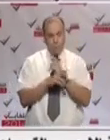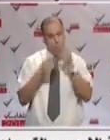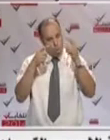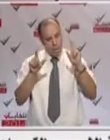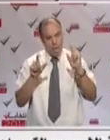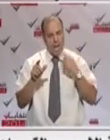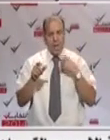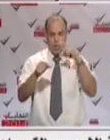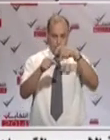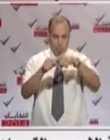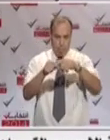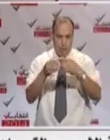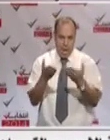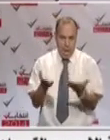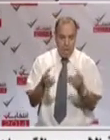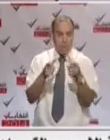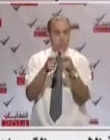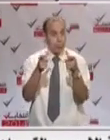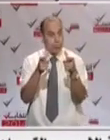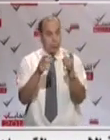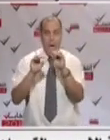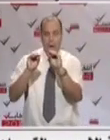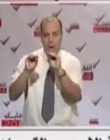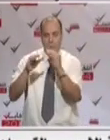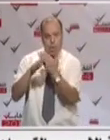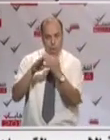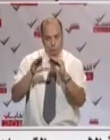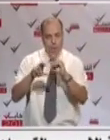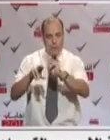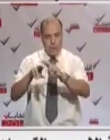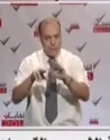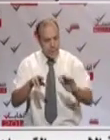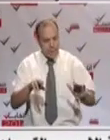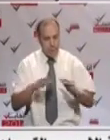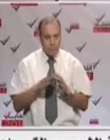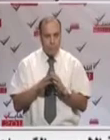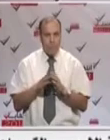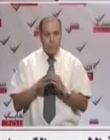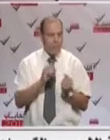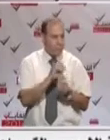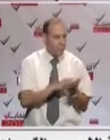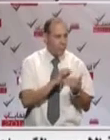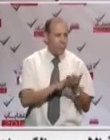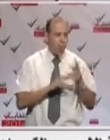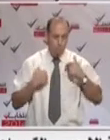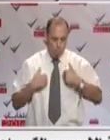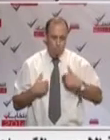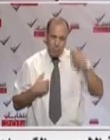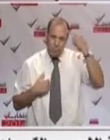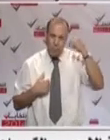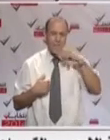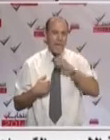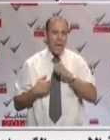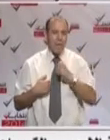والمسائل وتساهم بذلك مؤسساتنا التربويه في تحصين ابناءنا من الهروب من الواقع من واقعهم المرير